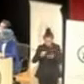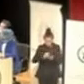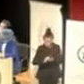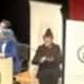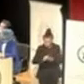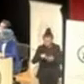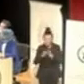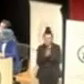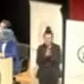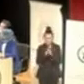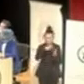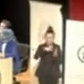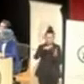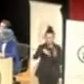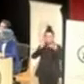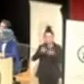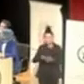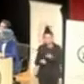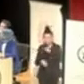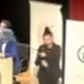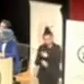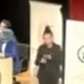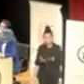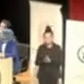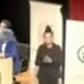Yaptığımız hizmet pek çok kurum ve kuruluş tarafından